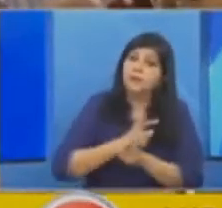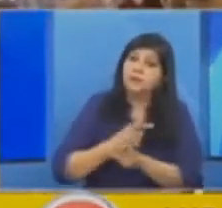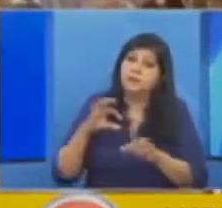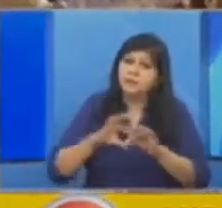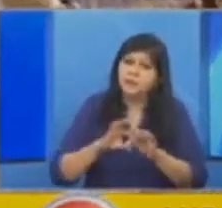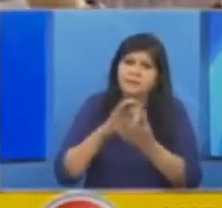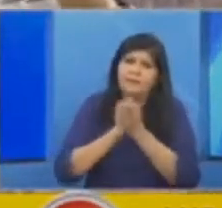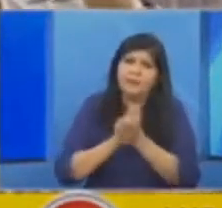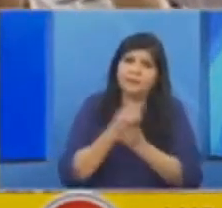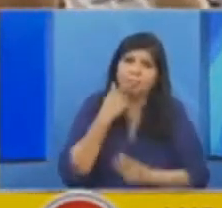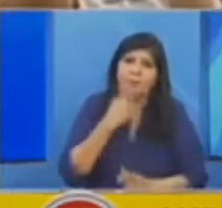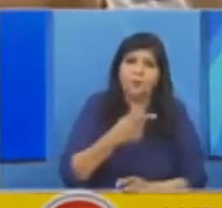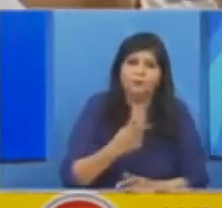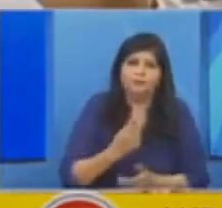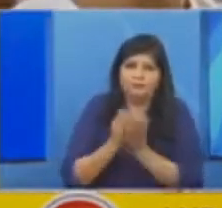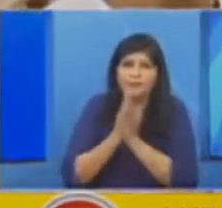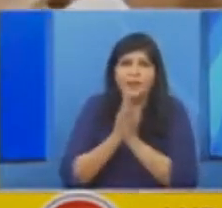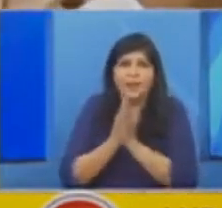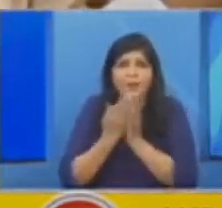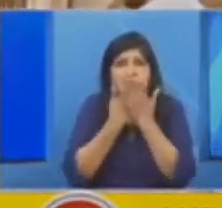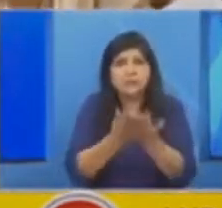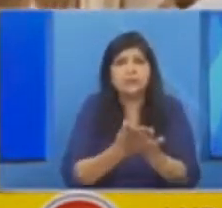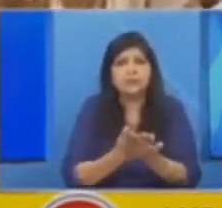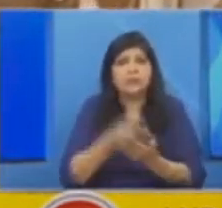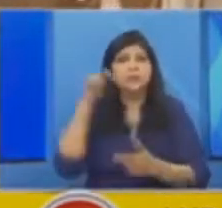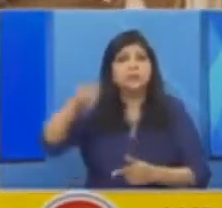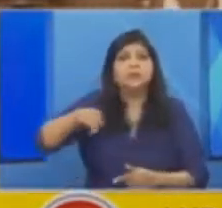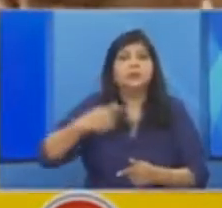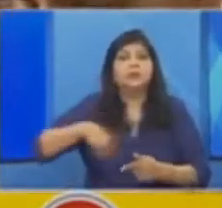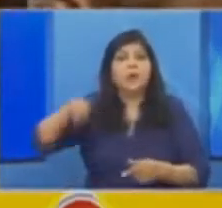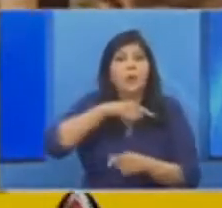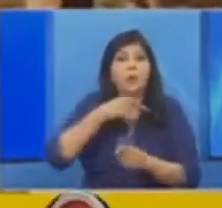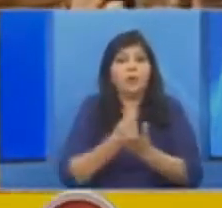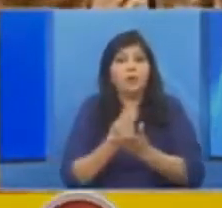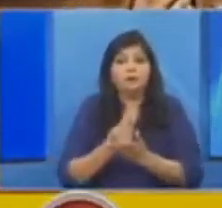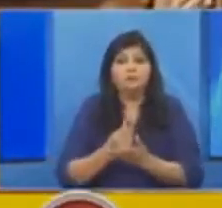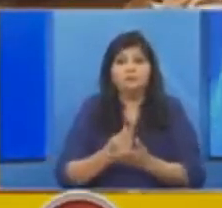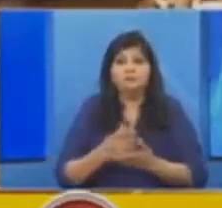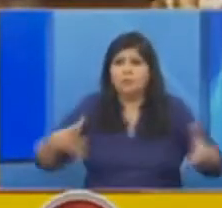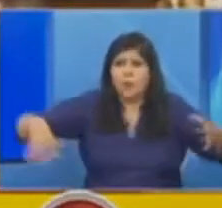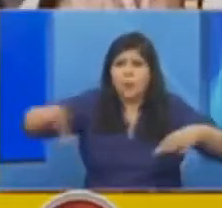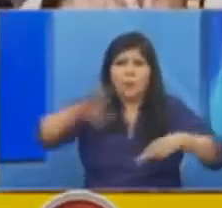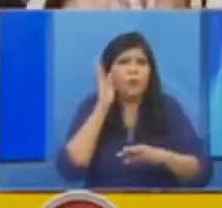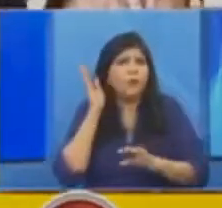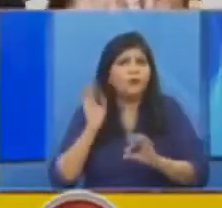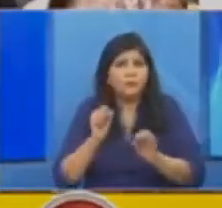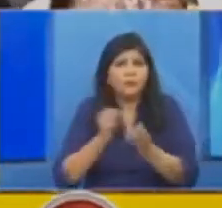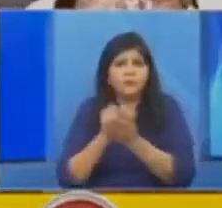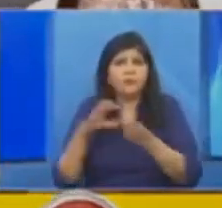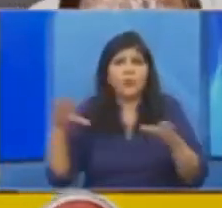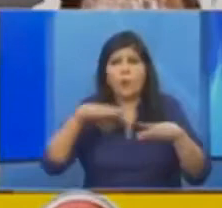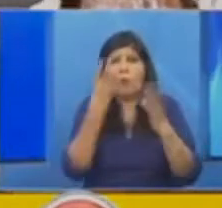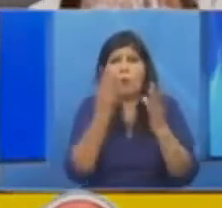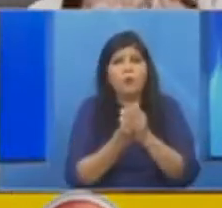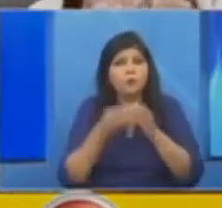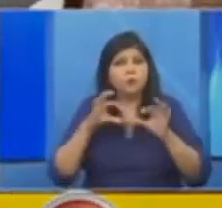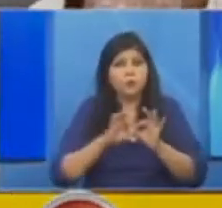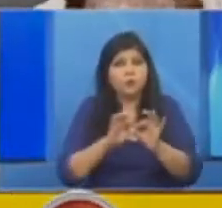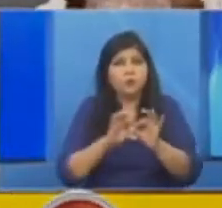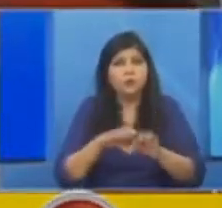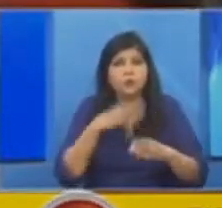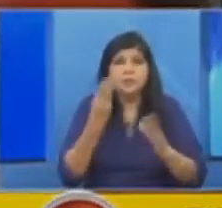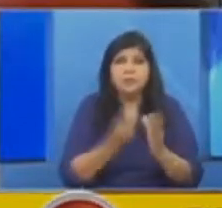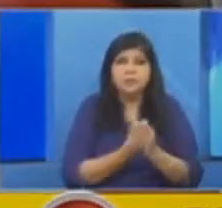से जुरूर आगरह करूँगा कि वे इसके लिए एक माहूल बनाएं सब को जोड़े और सम